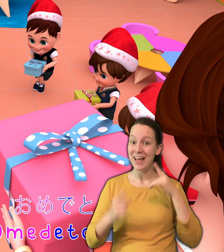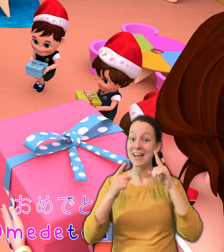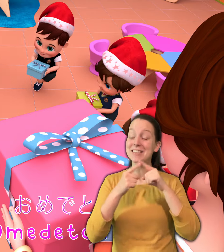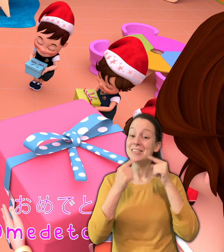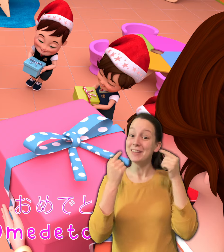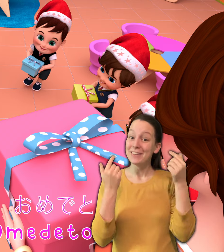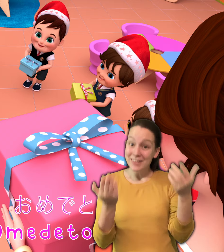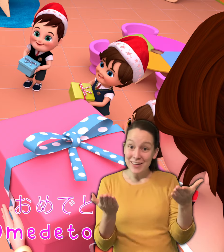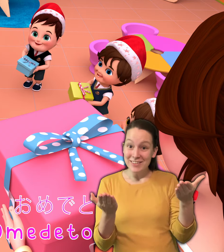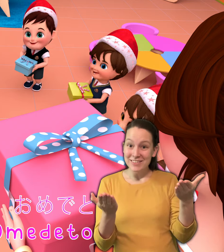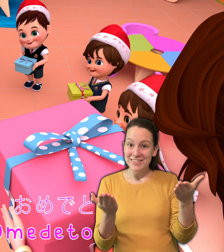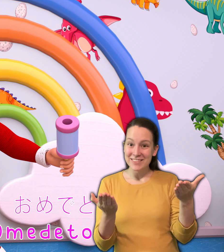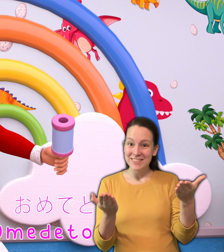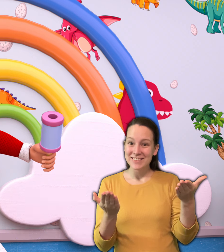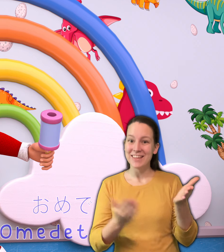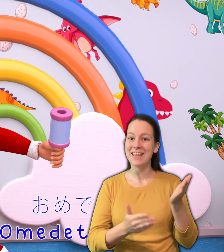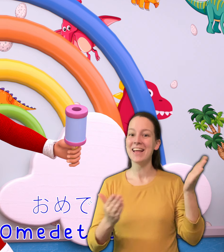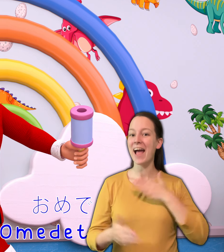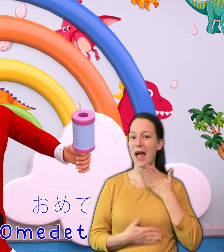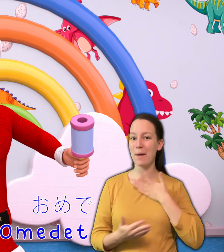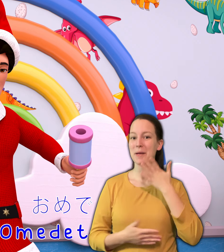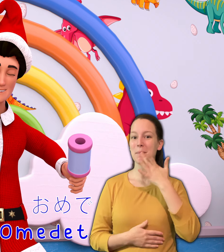誕生日おめでとう